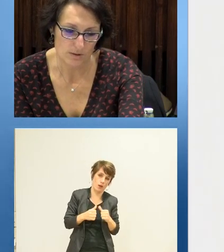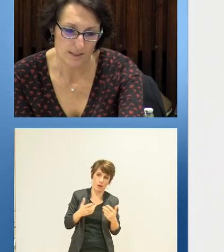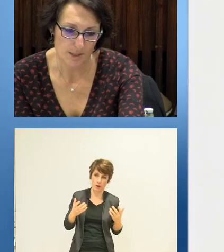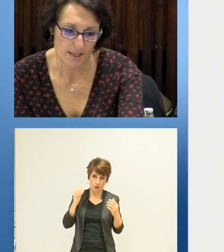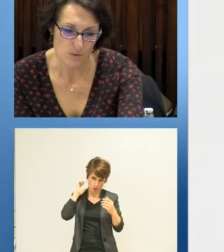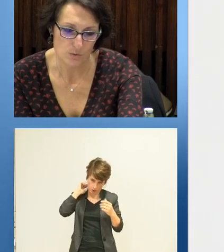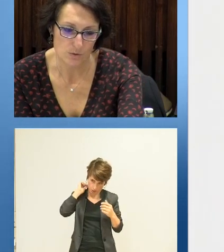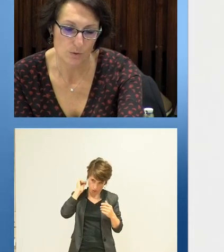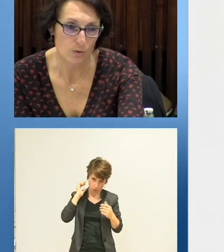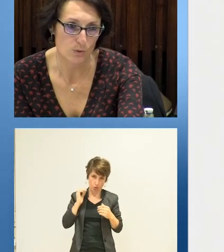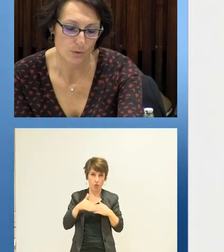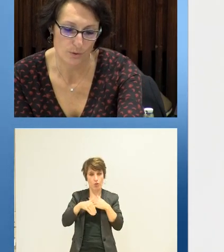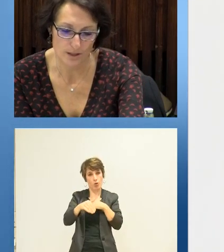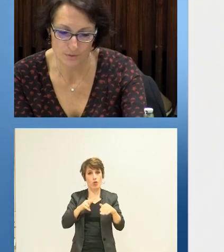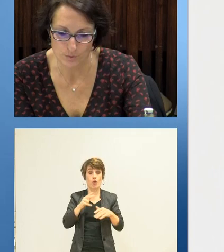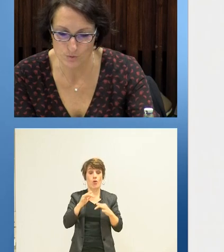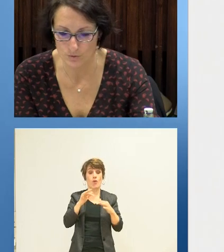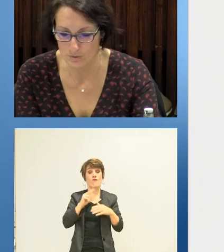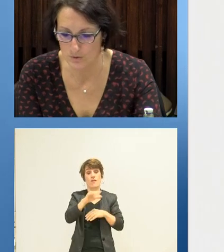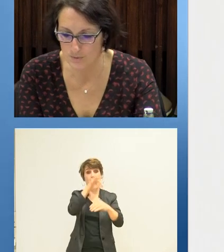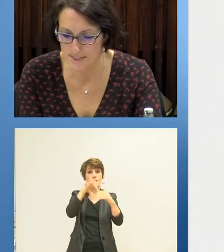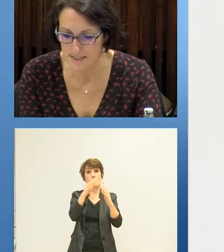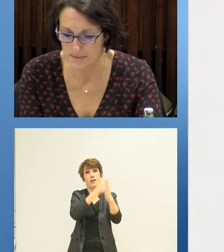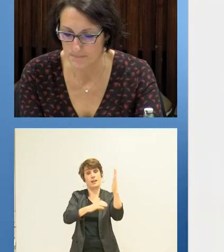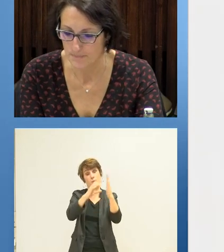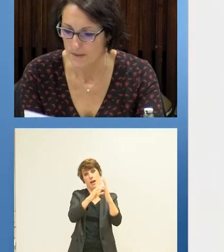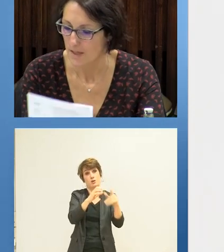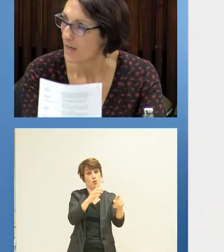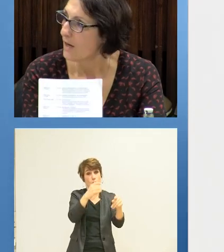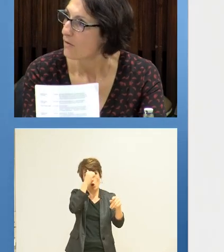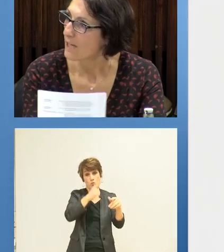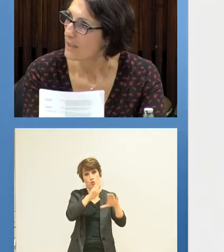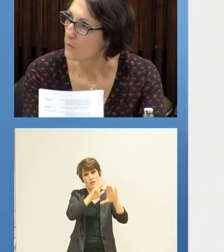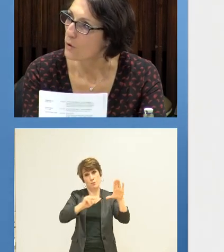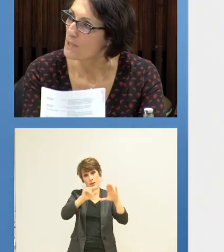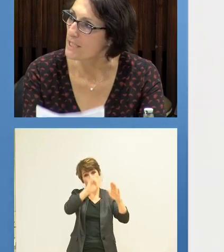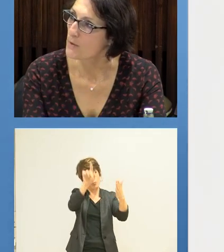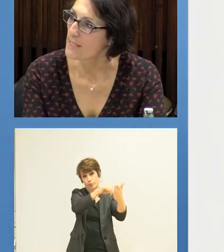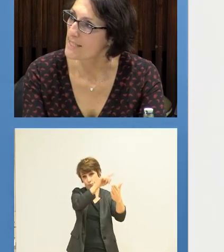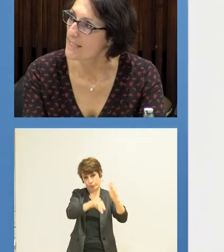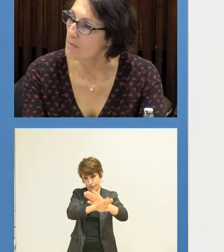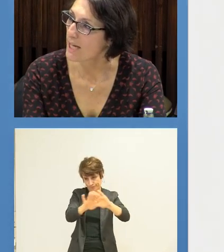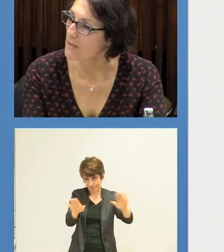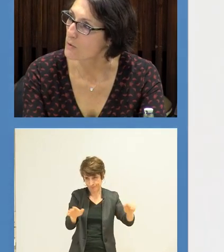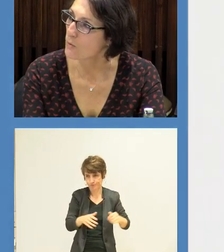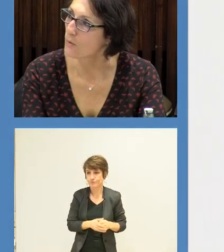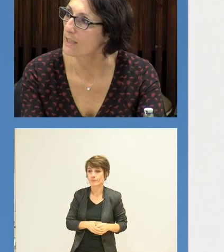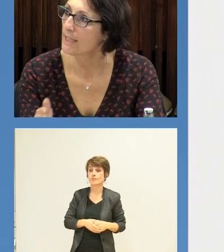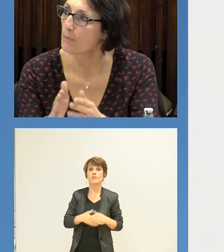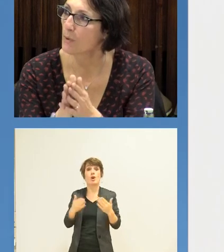en délibération de rendre un fructueux celui ci voilà donc l'objet de ces six délibérations